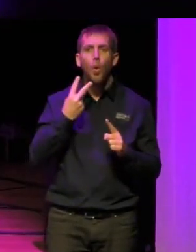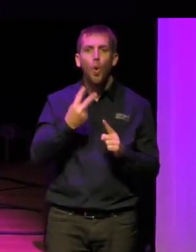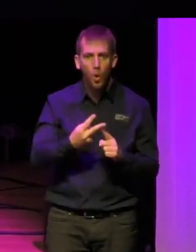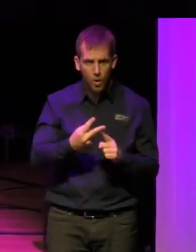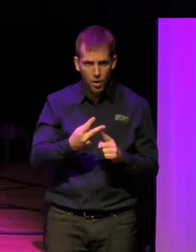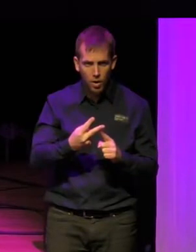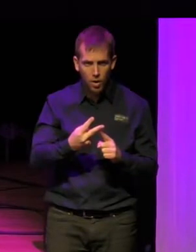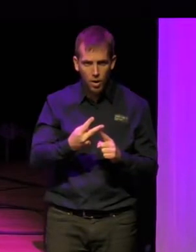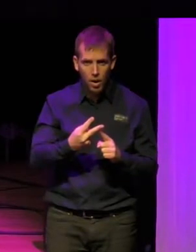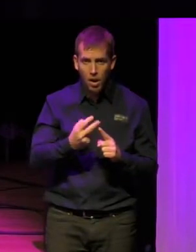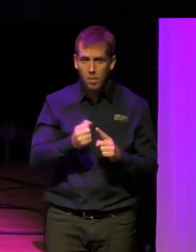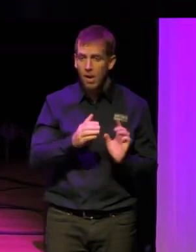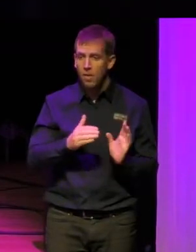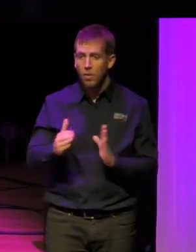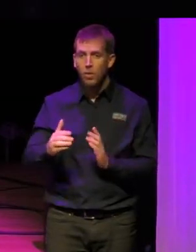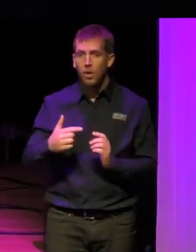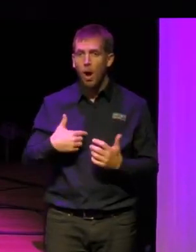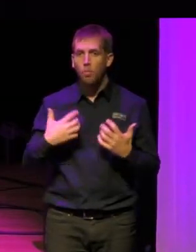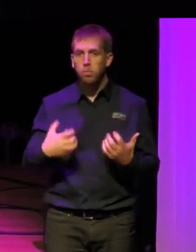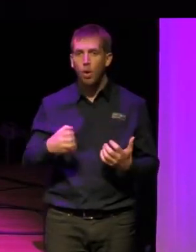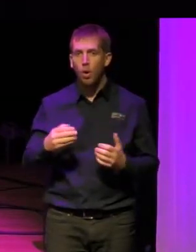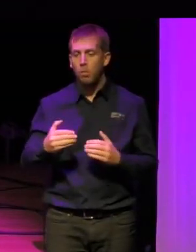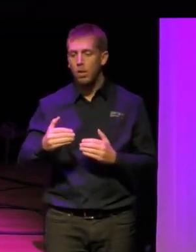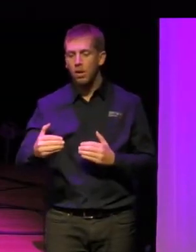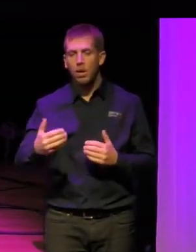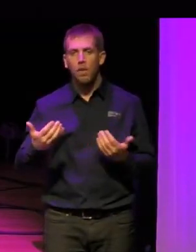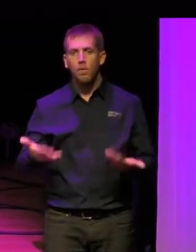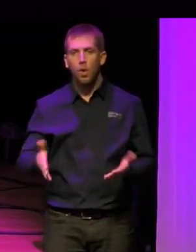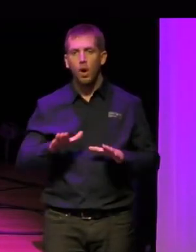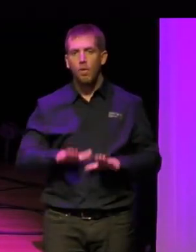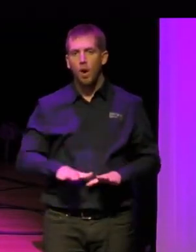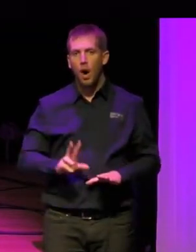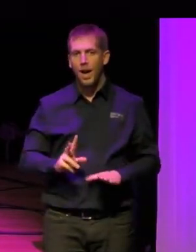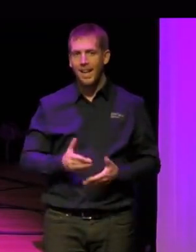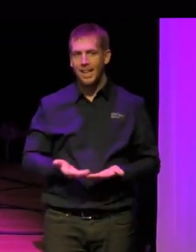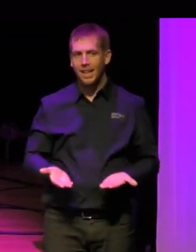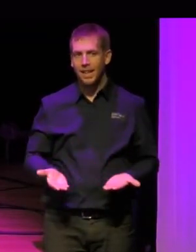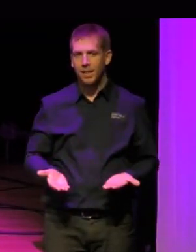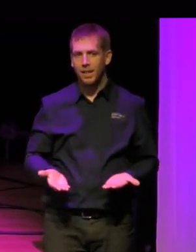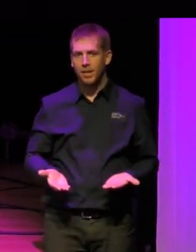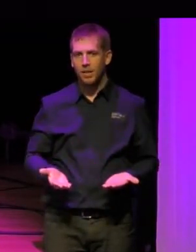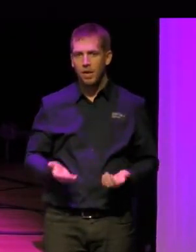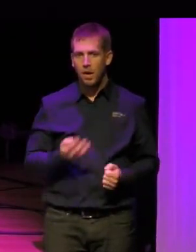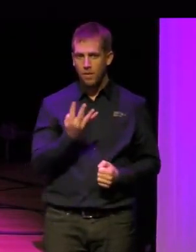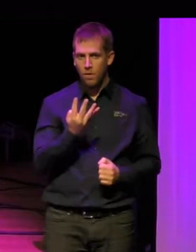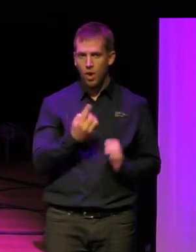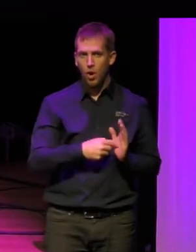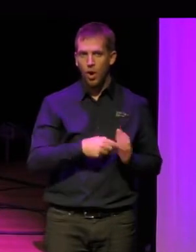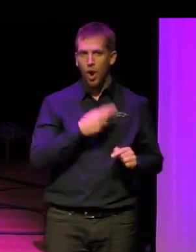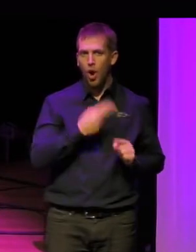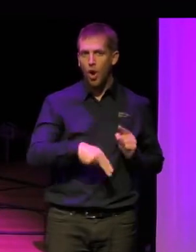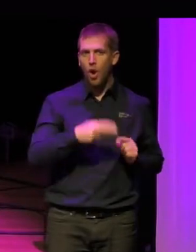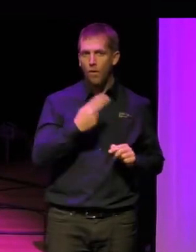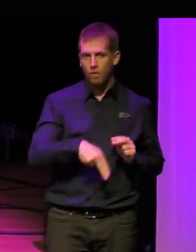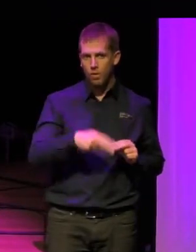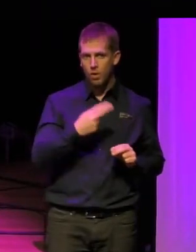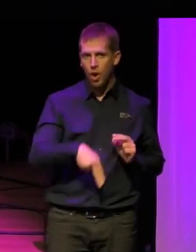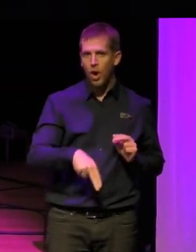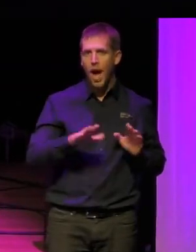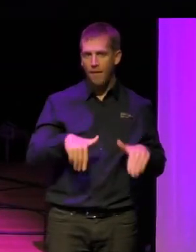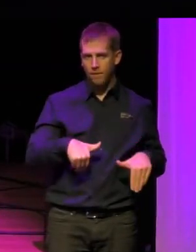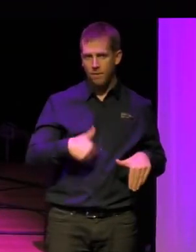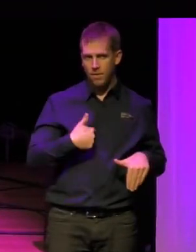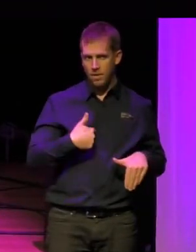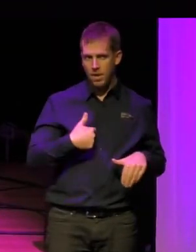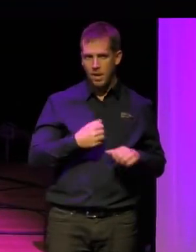fortfarande inte om jag får stanna här eller inte. Jag har fått 4 avslag.